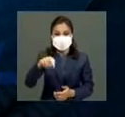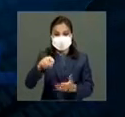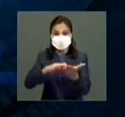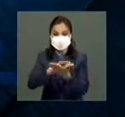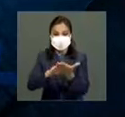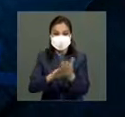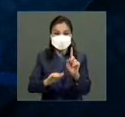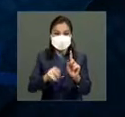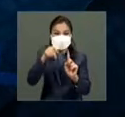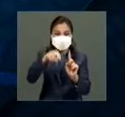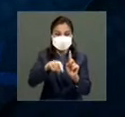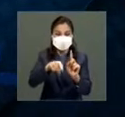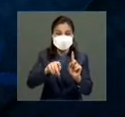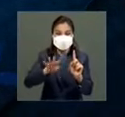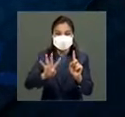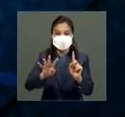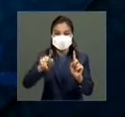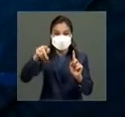ษครับ